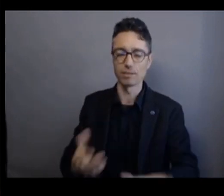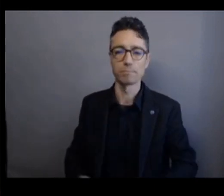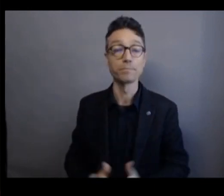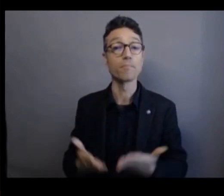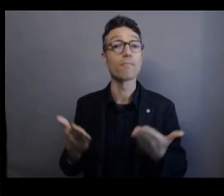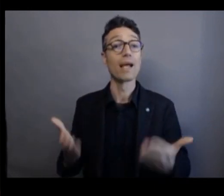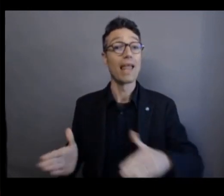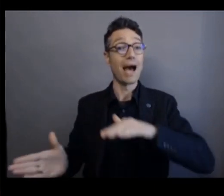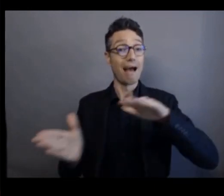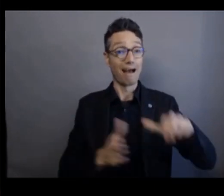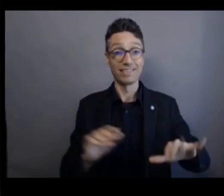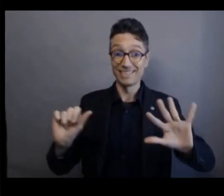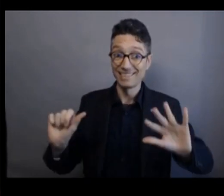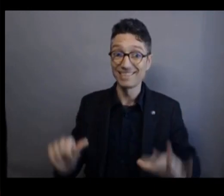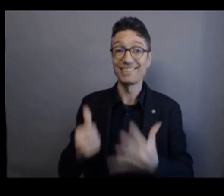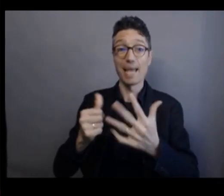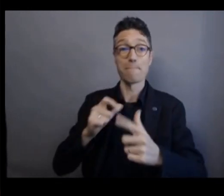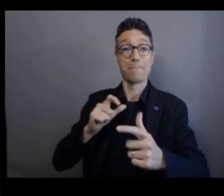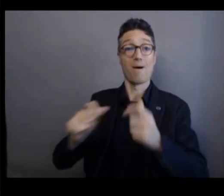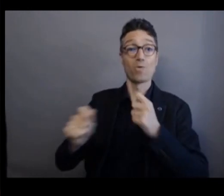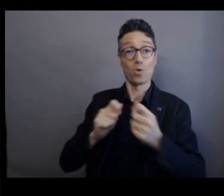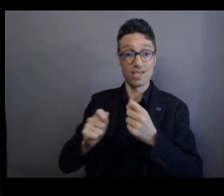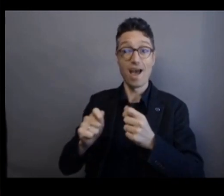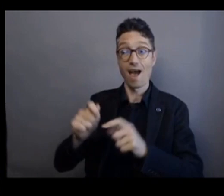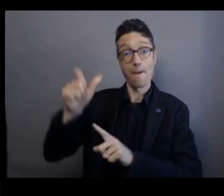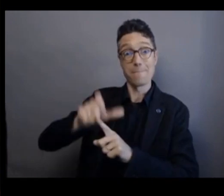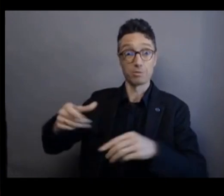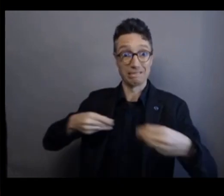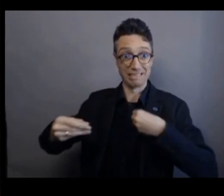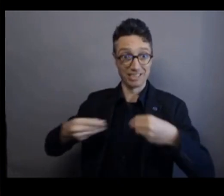Anthony Martin-Smith en compagnie de Pierre Denisio, administrateur Île-de-France Mobilité. C'est tout de suite.